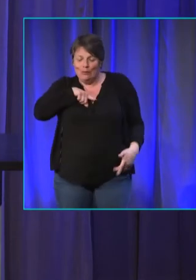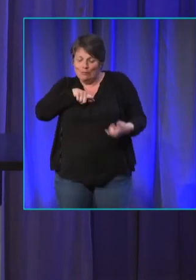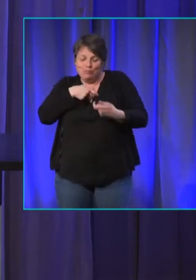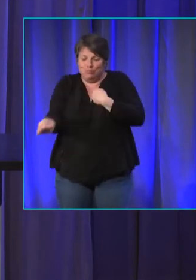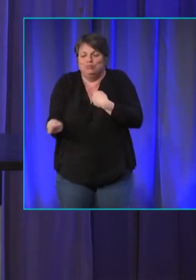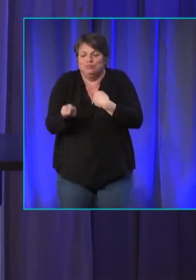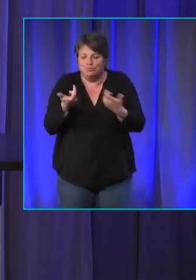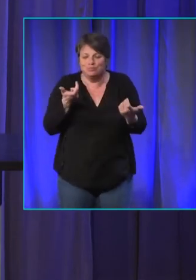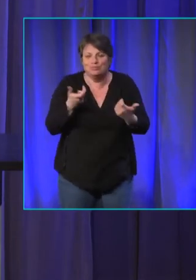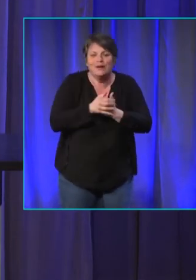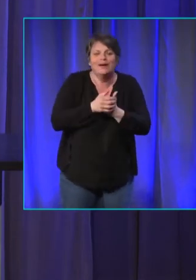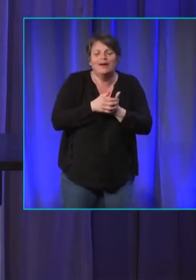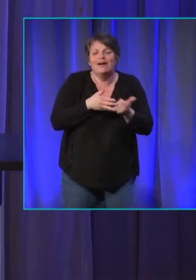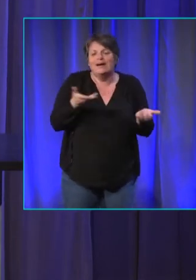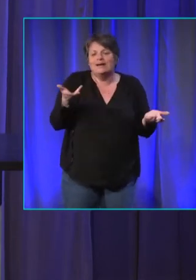Donc, je dirais,